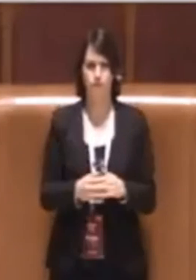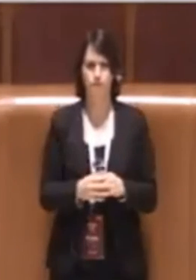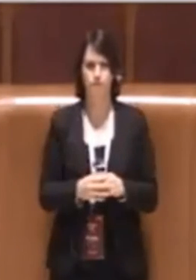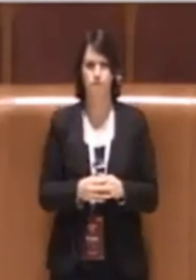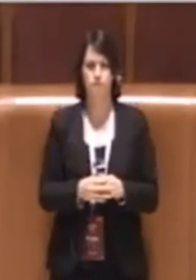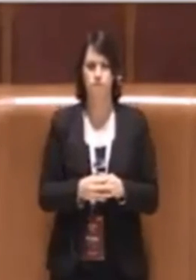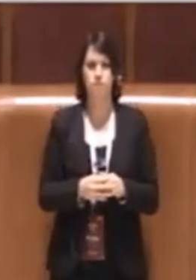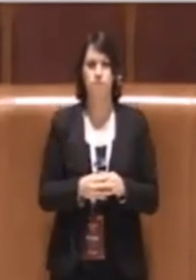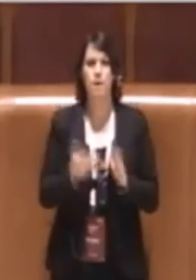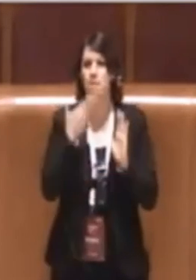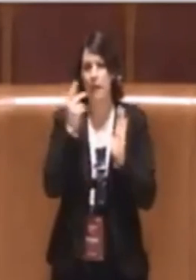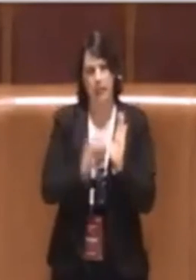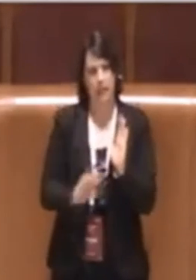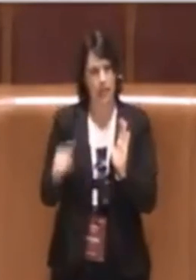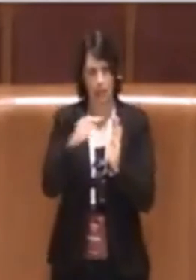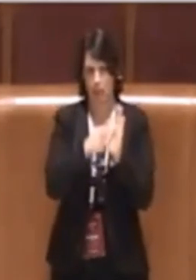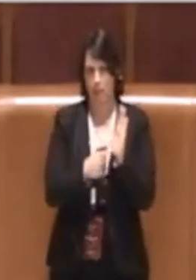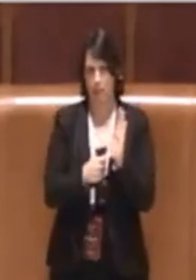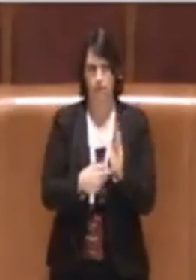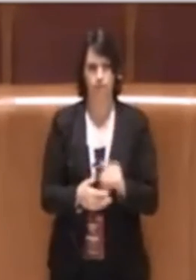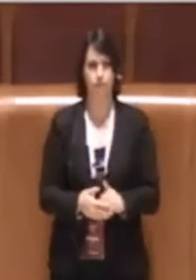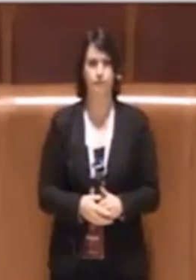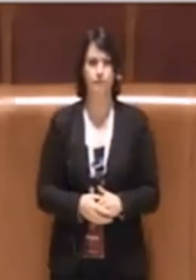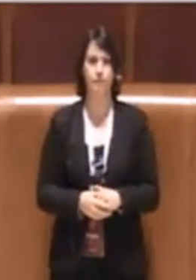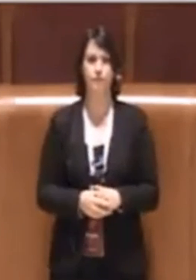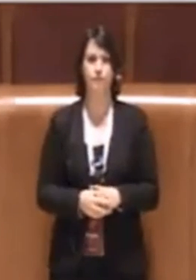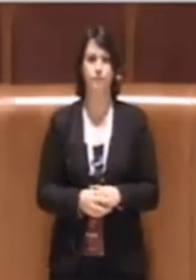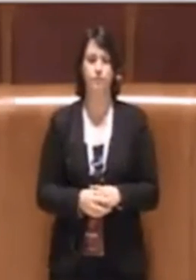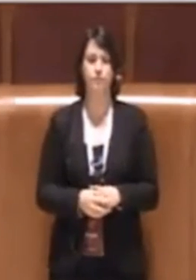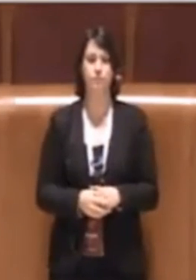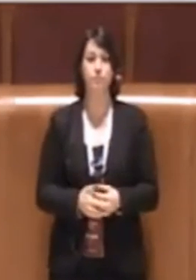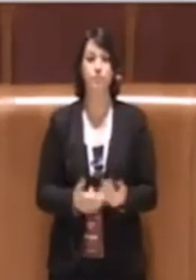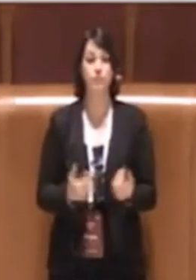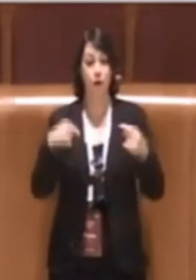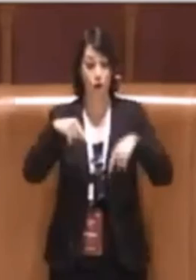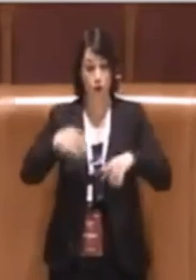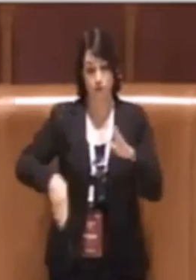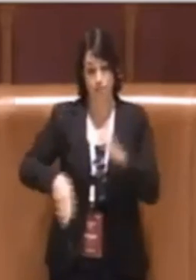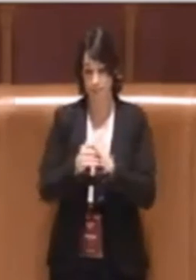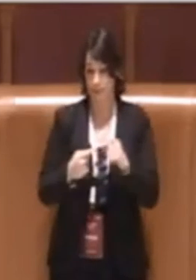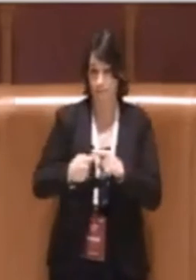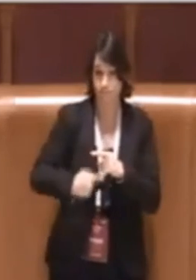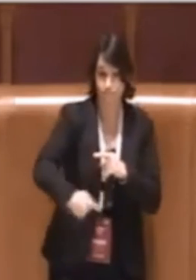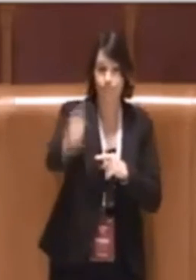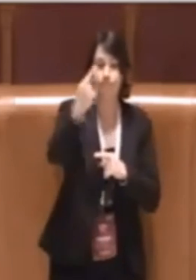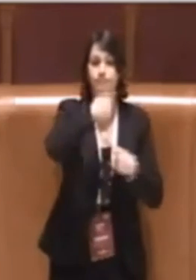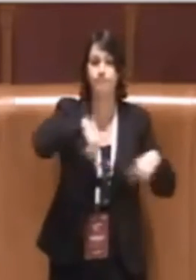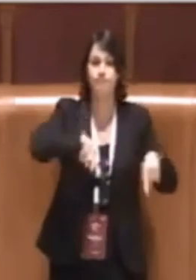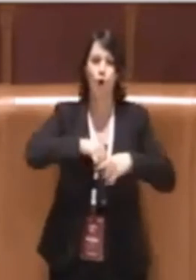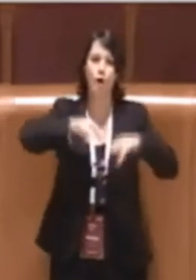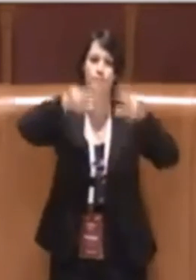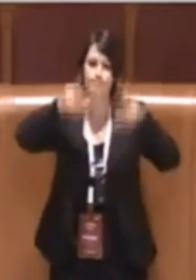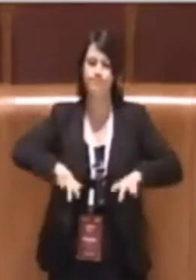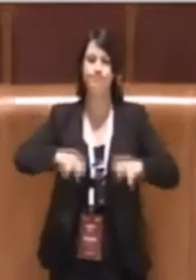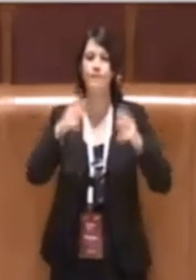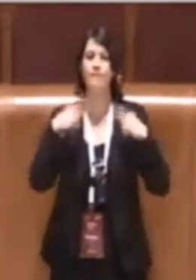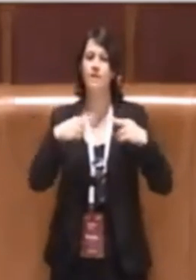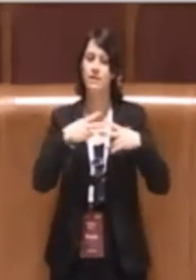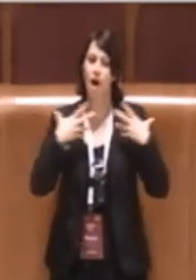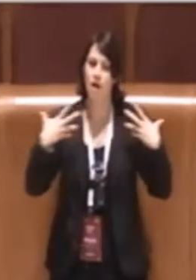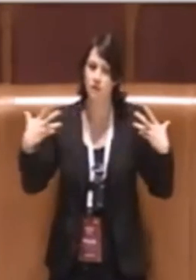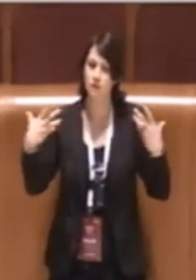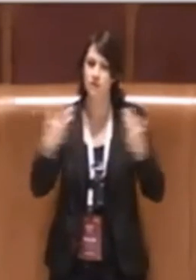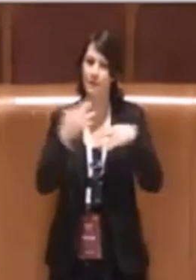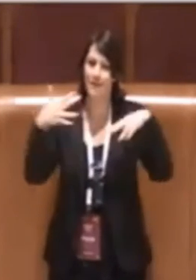e non lascia niente al caso. Quindi in questo modo e da oggi assicuriamo la vita associata, la parità di trattamento, l'equità,